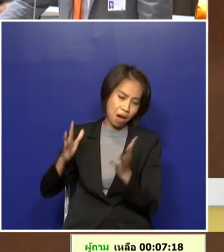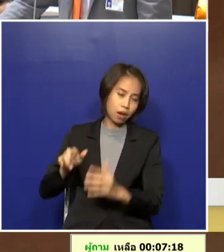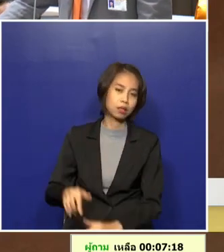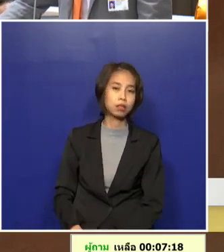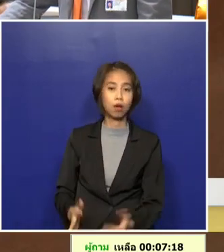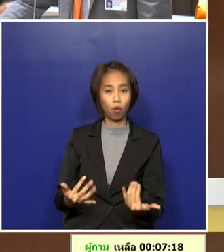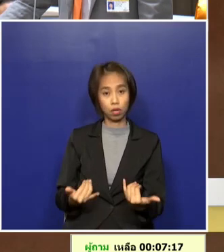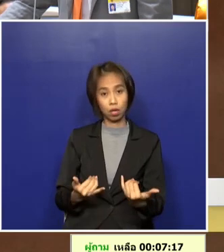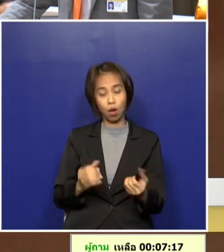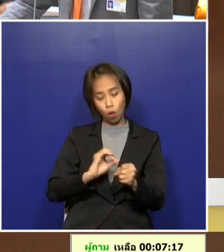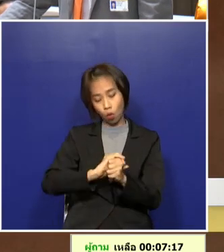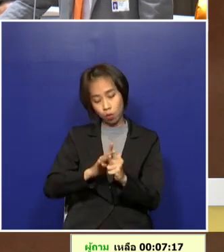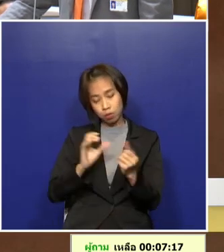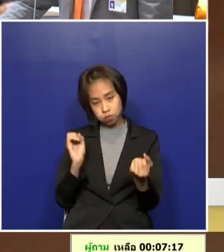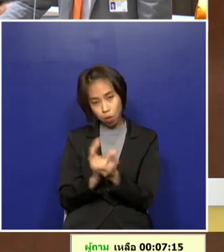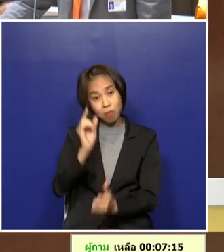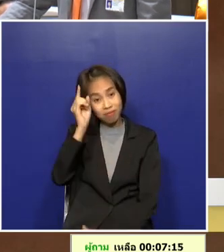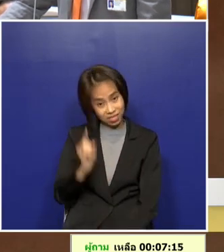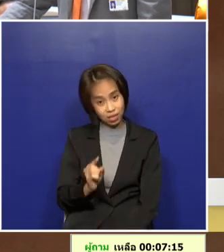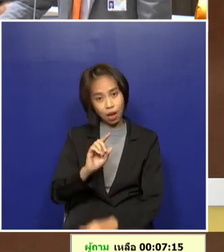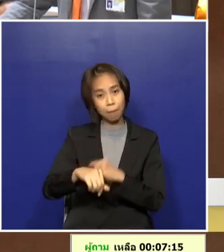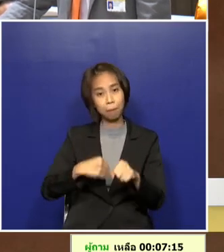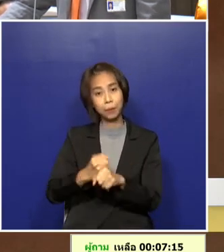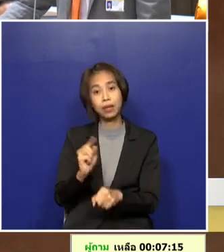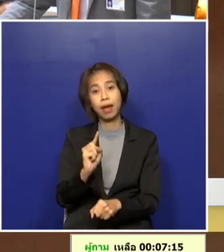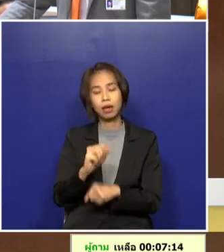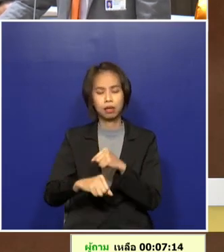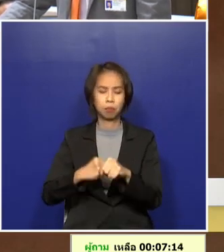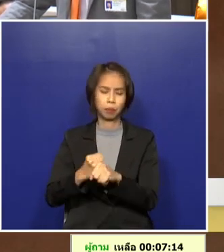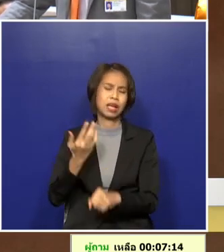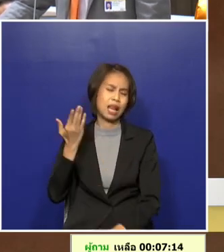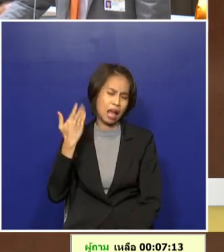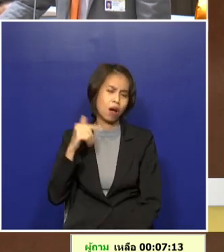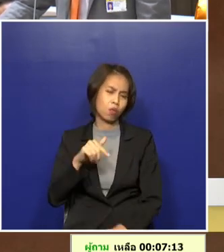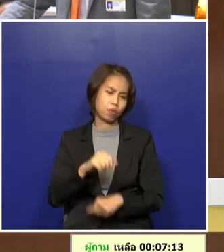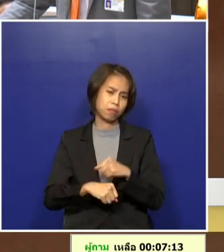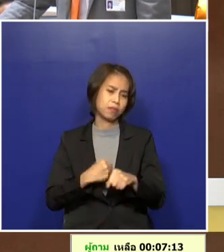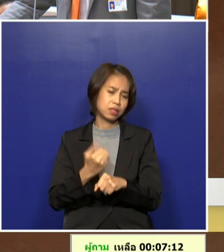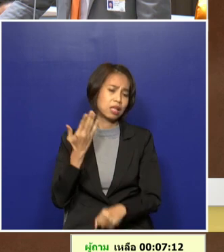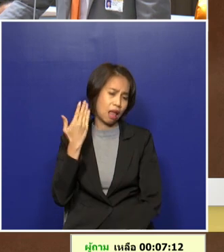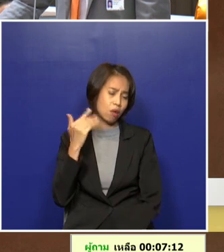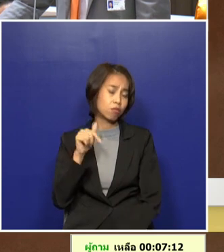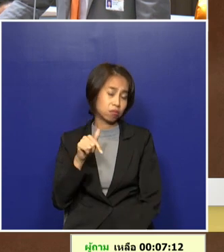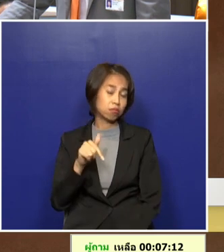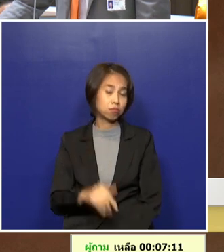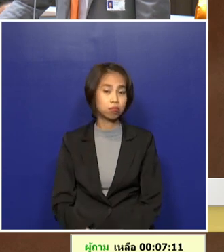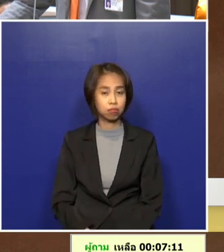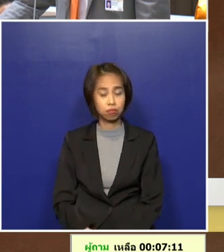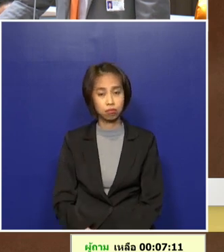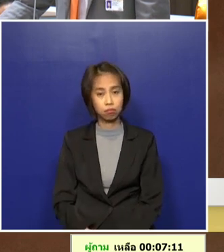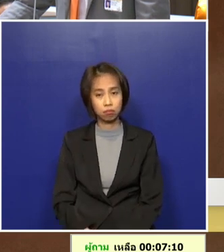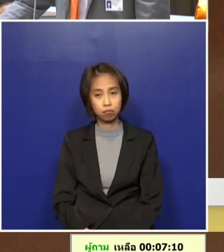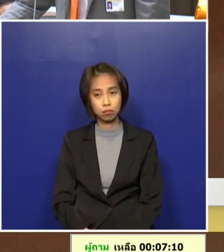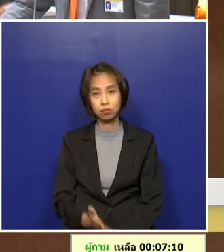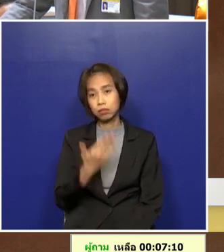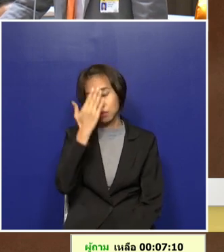ดมาจริงๆก็คือปีก่อนใช่ไหมครับที่มาเต็มๆแล้วก็มีการล็อกดาวน์ผลกระทบจริงๆก็คือปีก่อนใช่ไหมครับที่